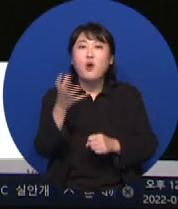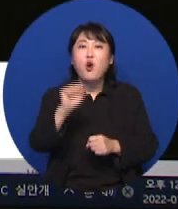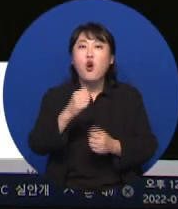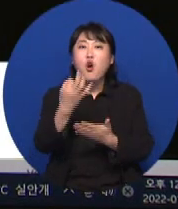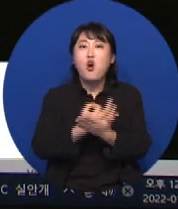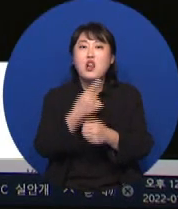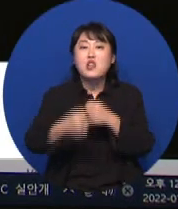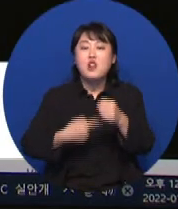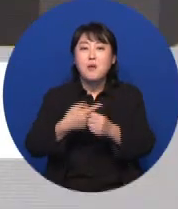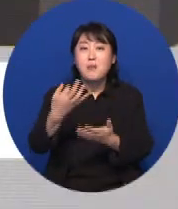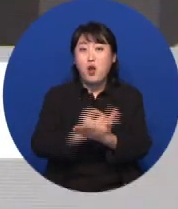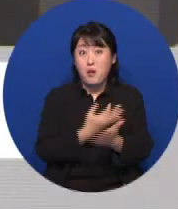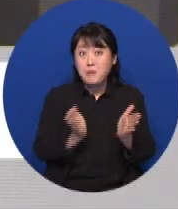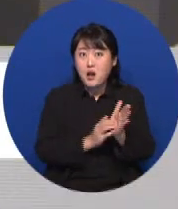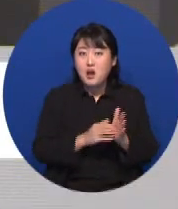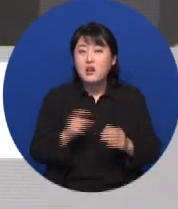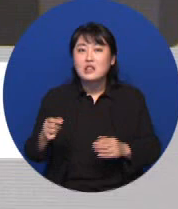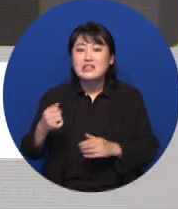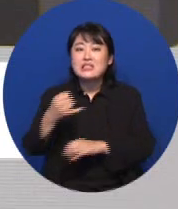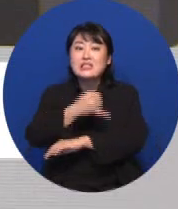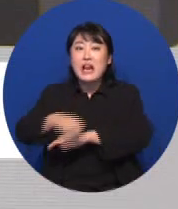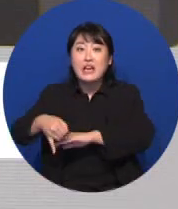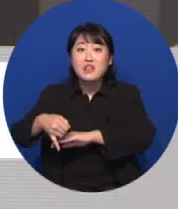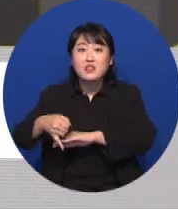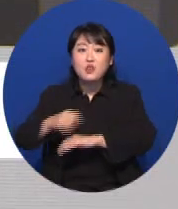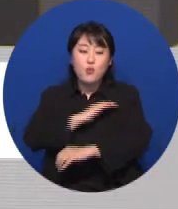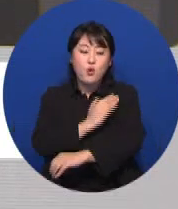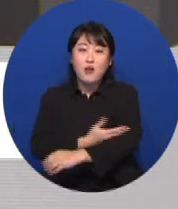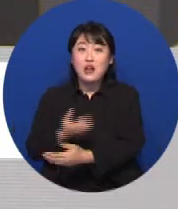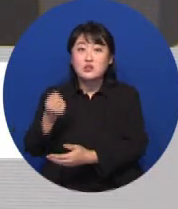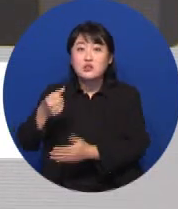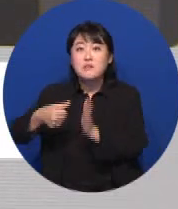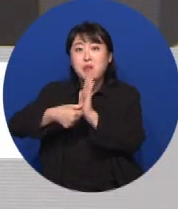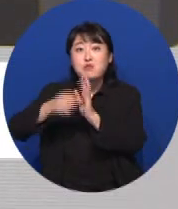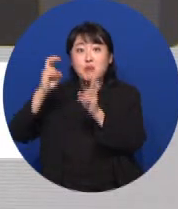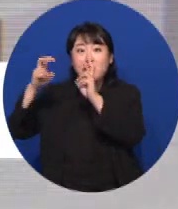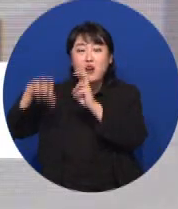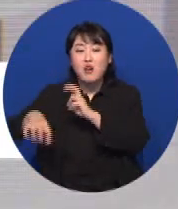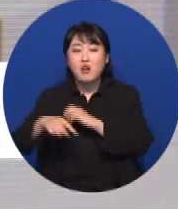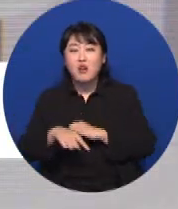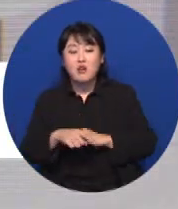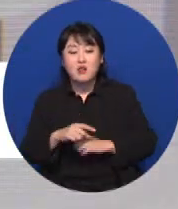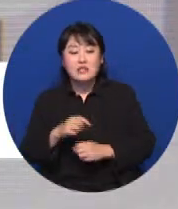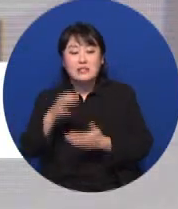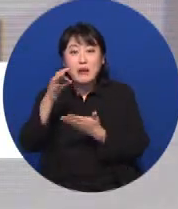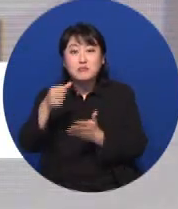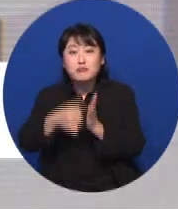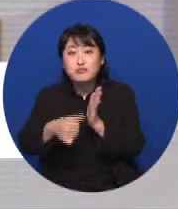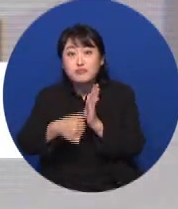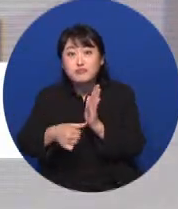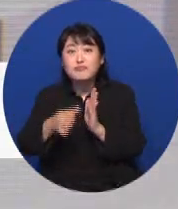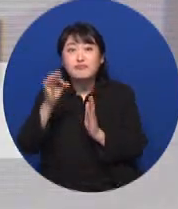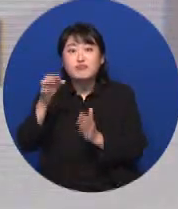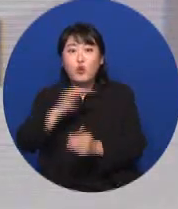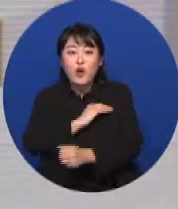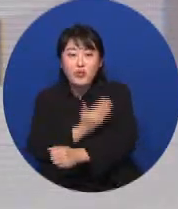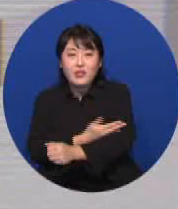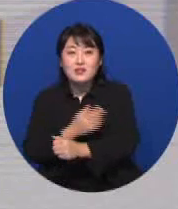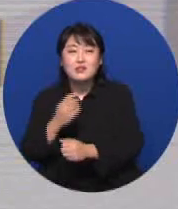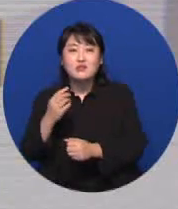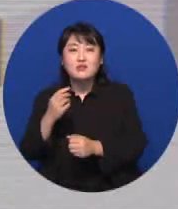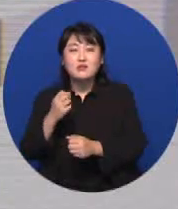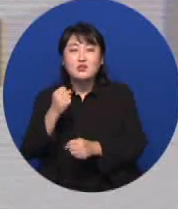판매 수익을 거두자 가방에 디자인권 의 지닌 명품 회사측은 상표권 저작권 침해를 주장하며 lft 제작자를